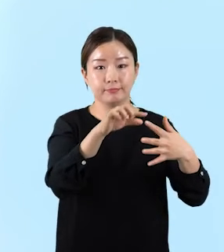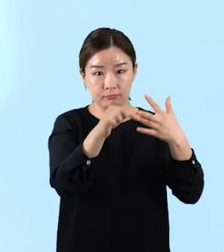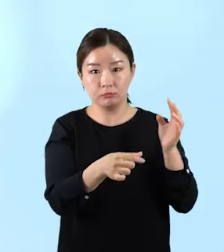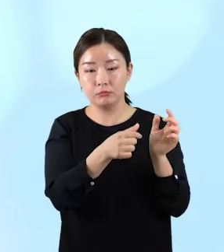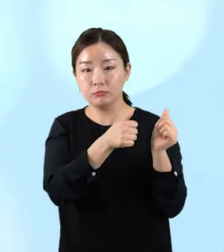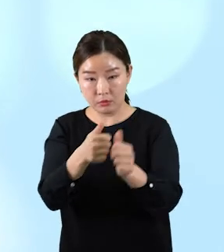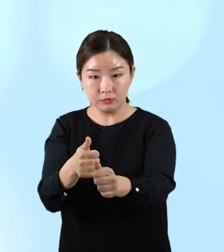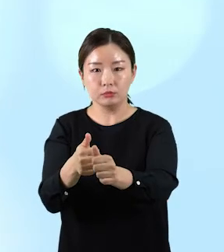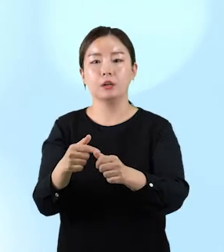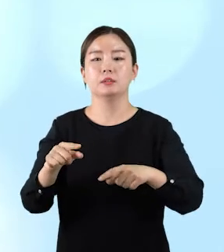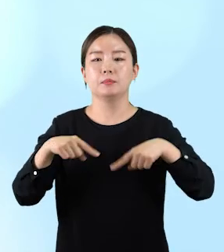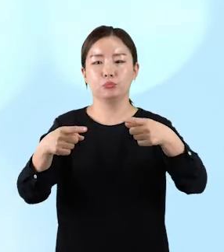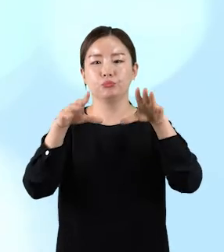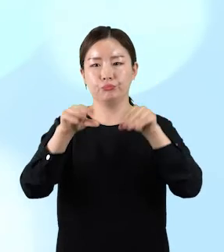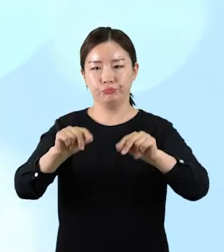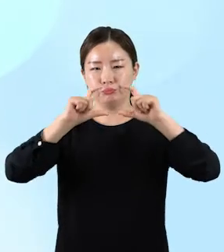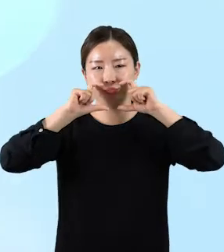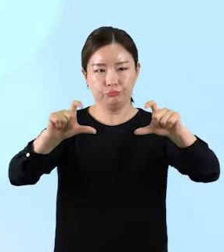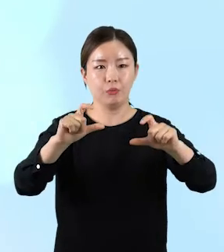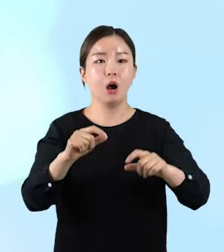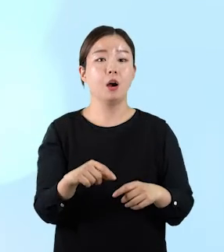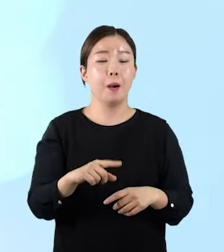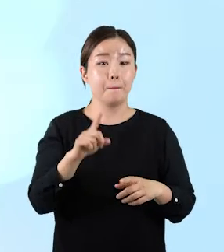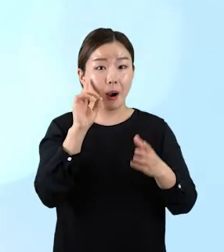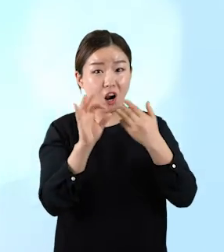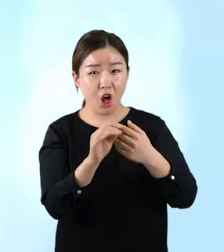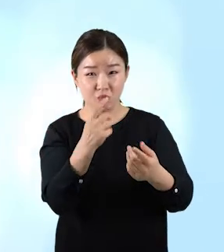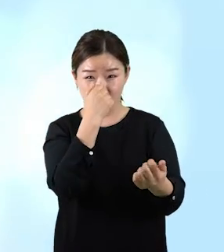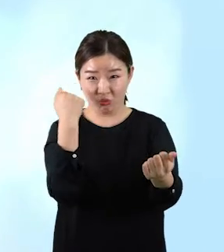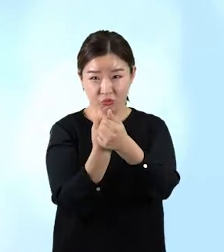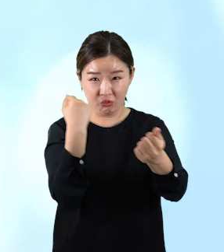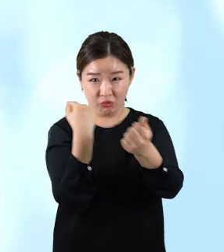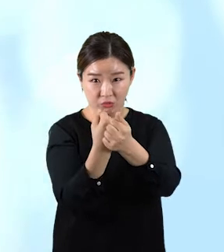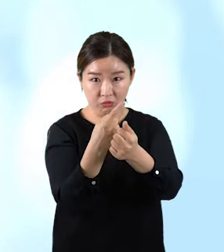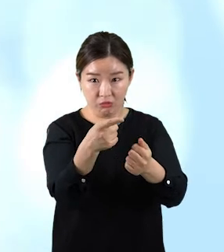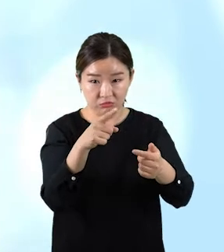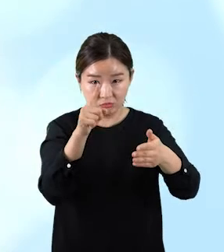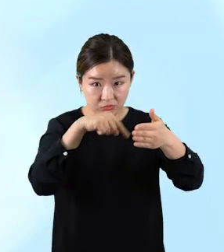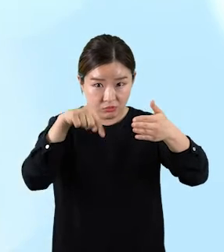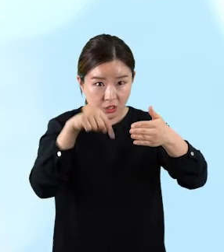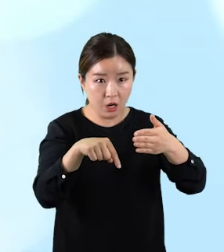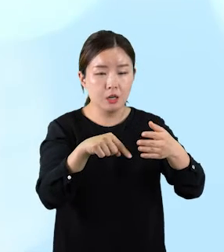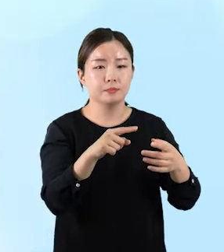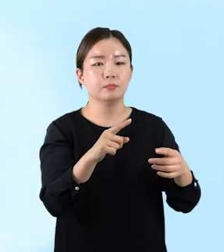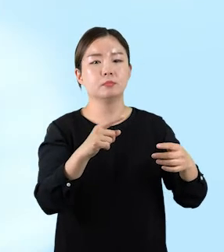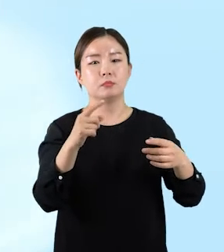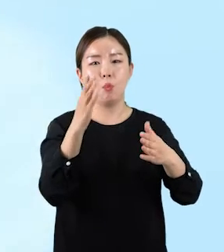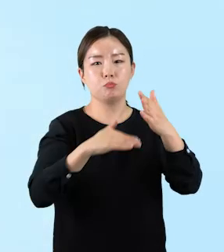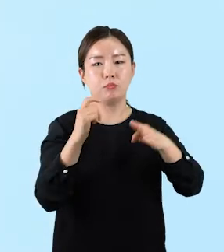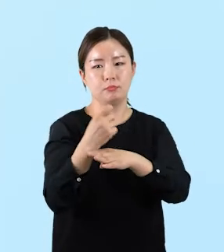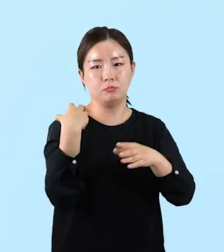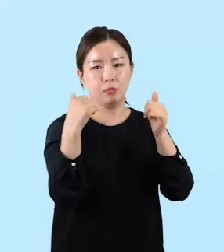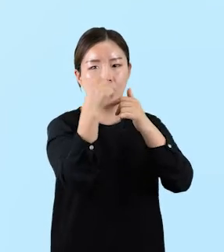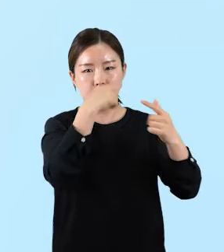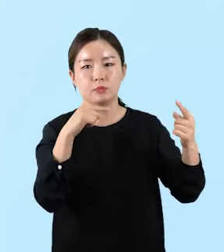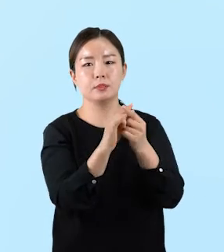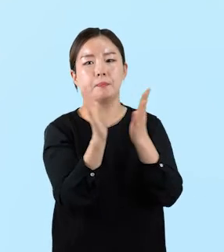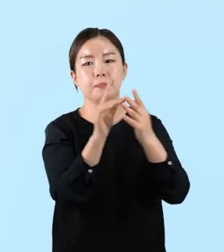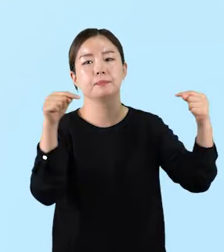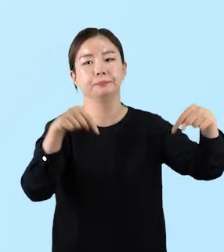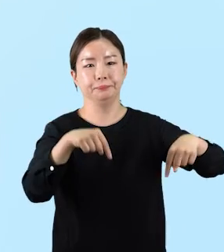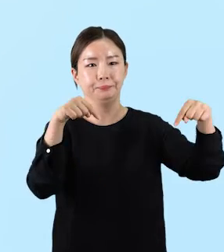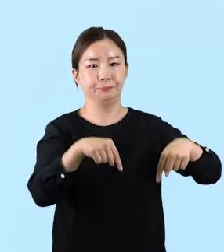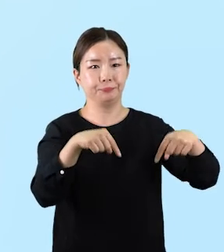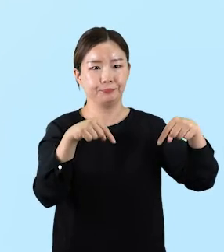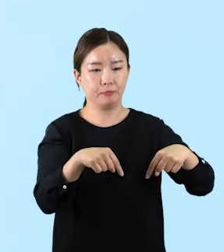참여 중단이 가능합니다. 만약에 아래의 경우 중에 하나라도 해당한다면 우선 수행기관 담당자와 면담하게